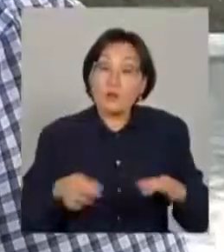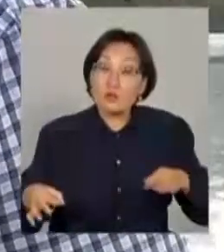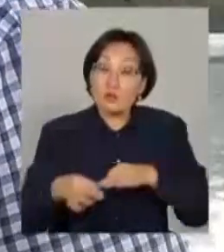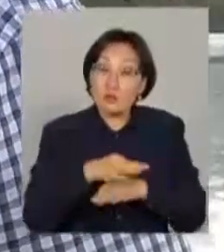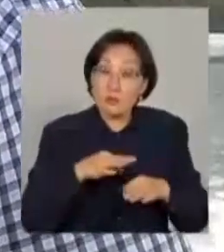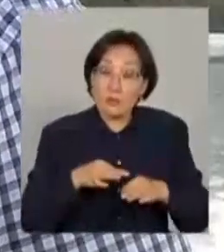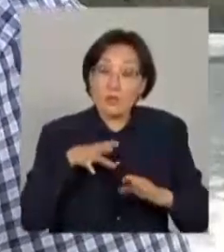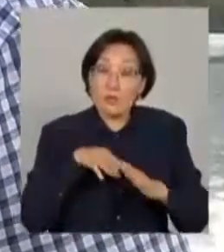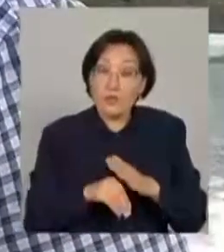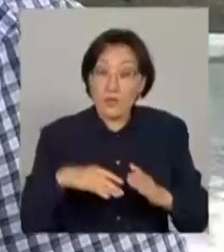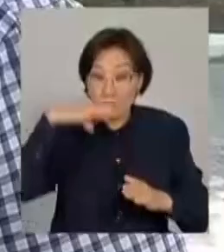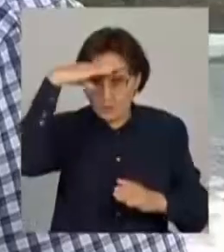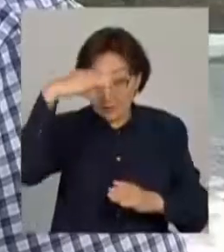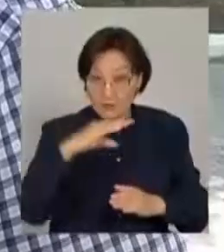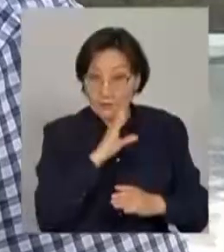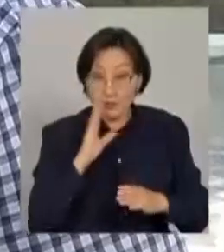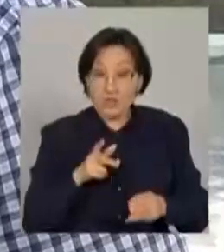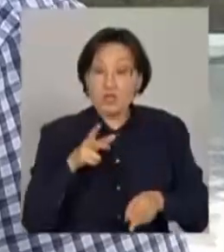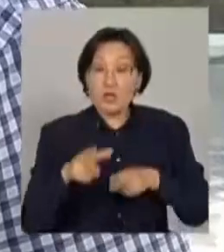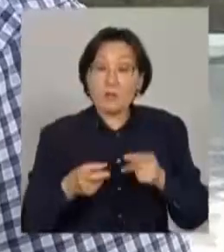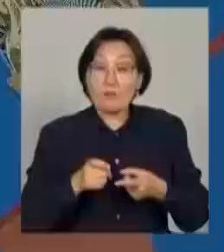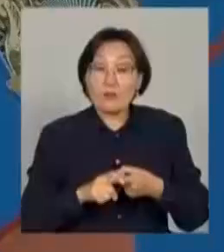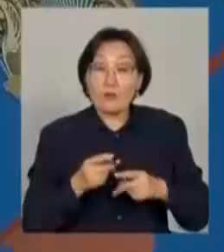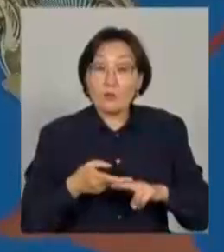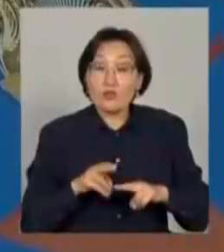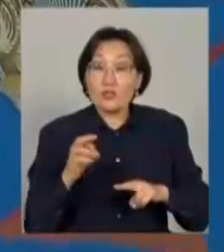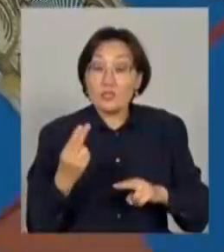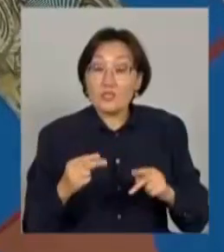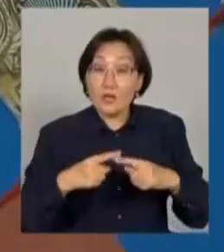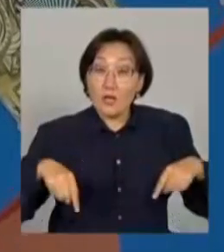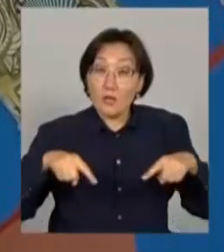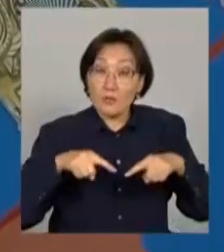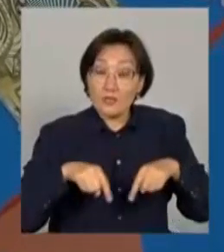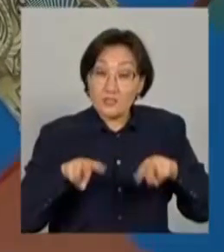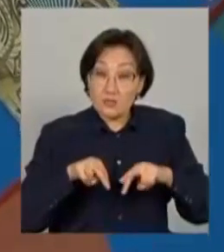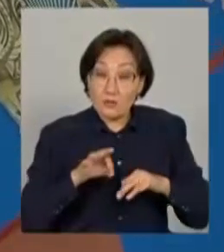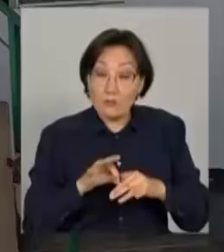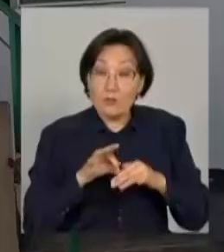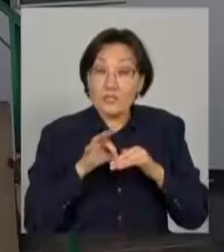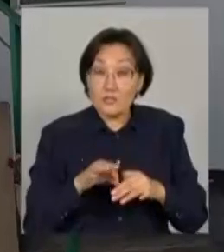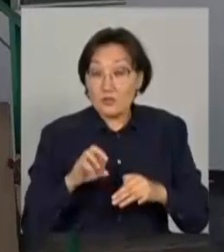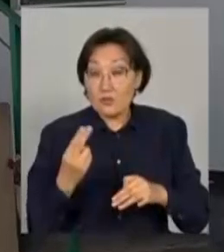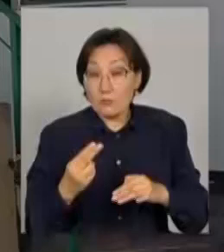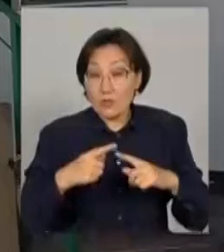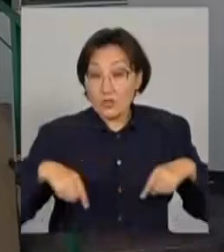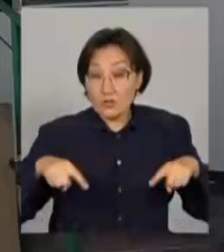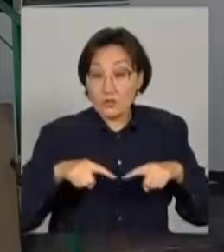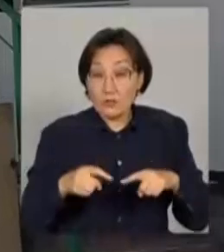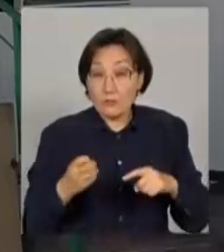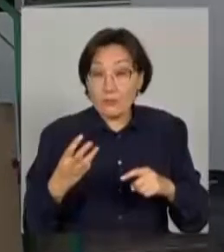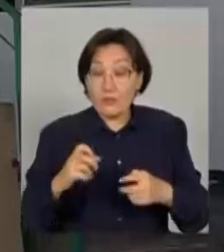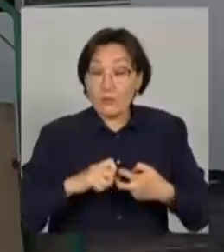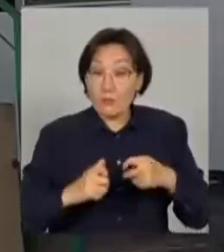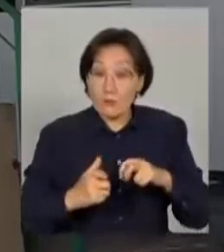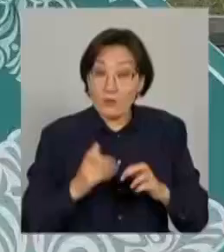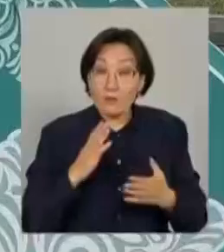ата-аналардың шағымдары бойынша осы әлеуметтік объектіге келдік. Оның барысында әлеуметтік нысанда бірқатар жетіспеушіліктері бар